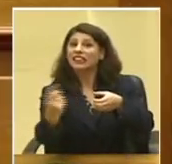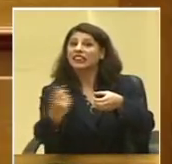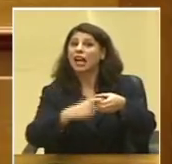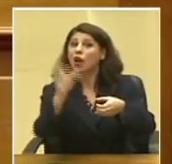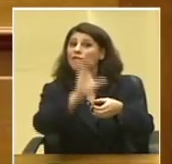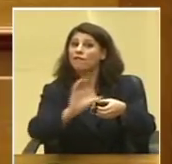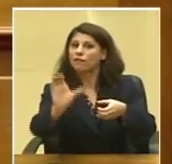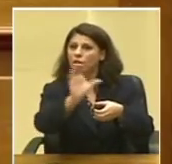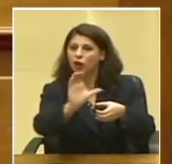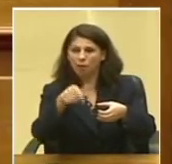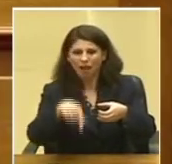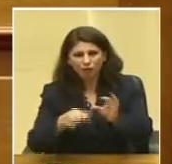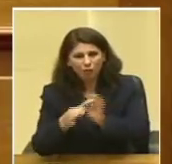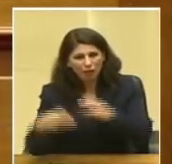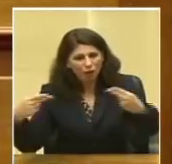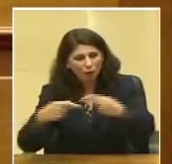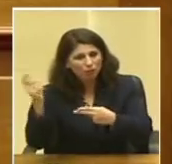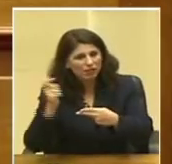στο σημερινό σημείο.